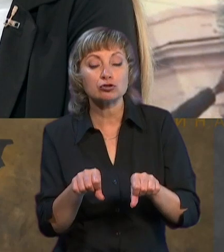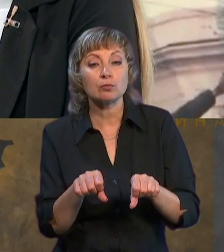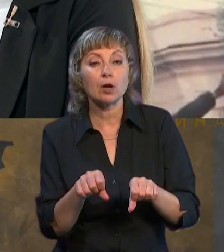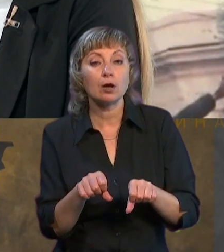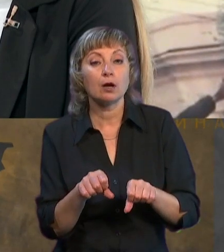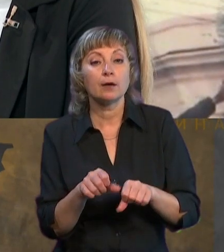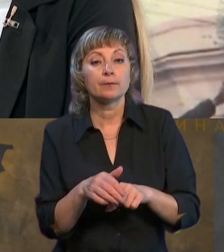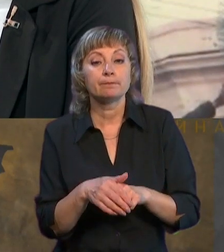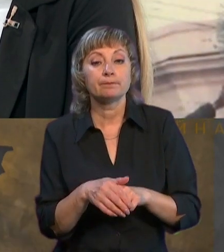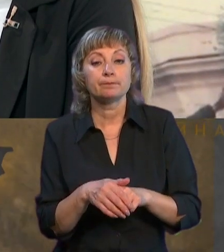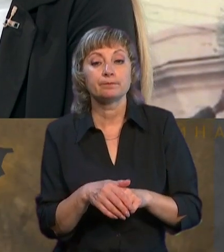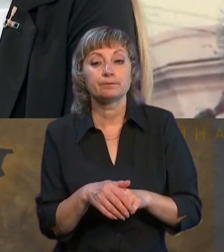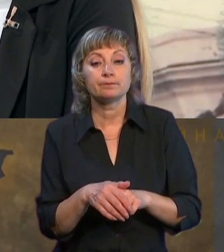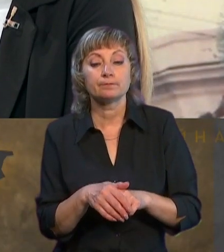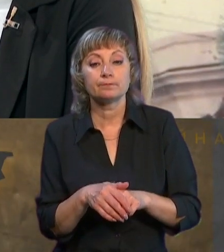ми зможемо